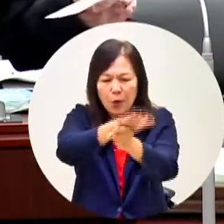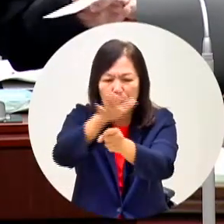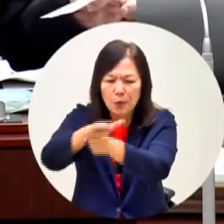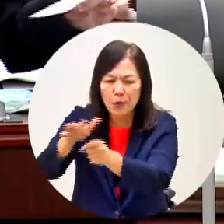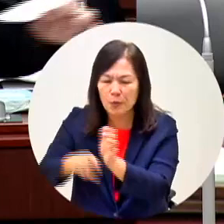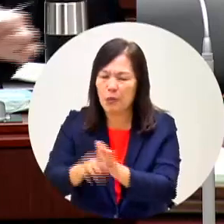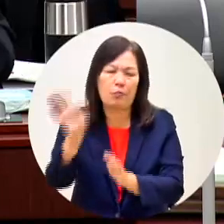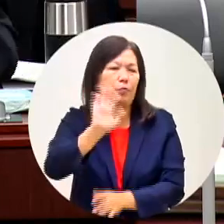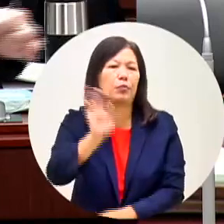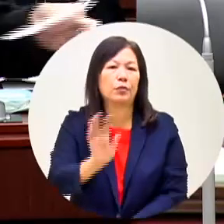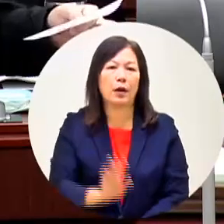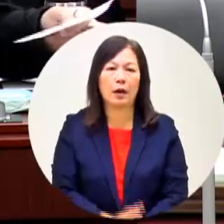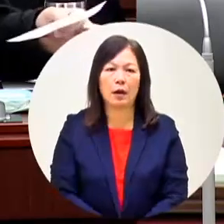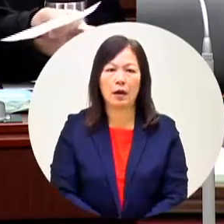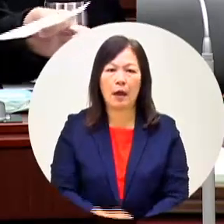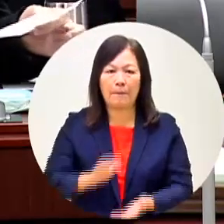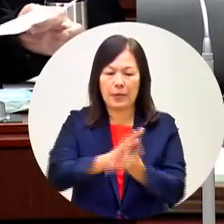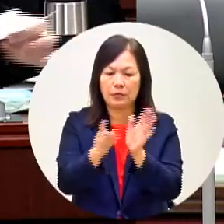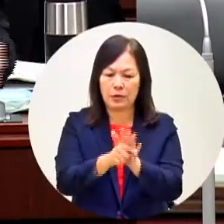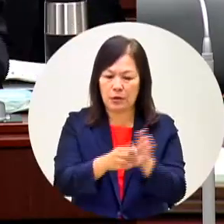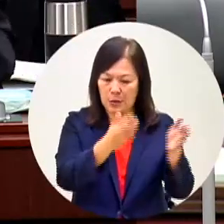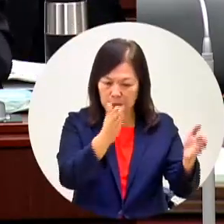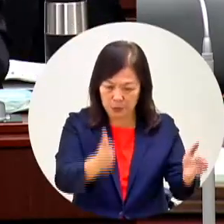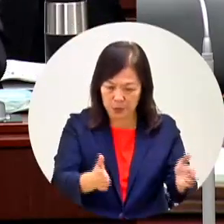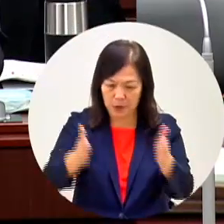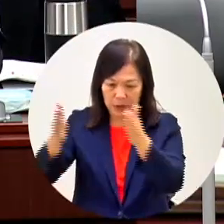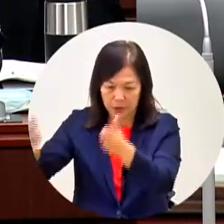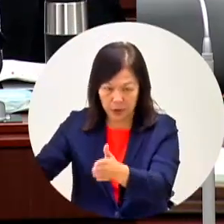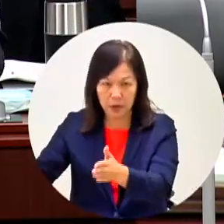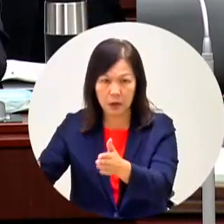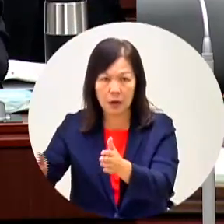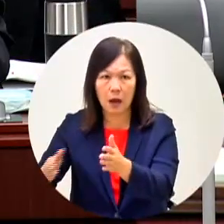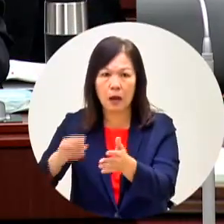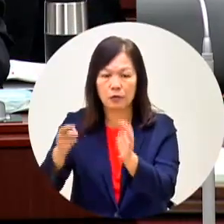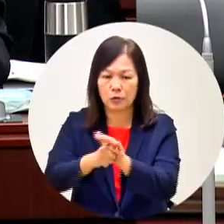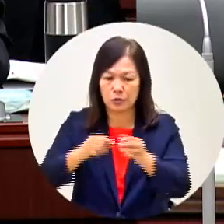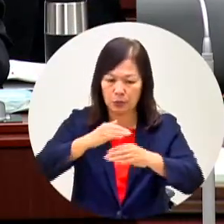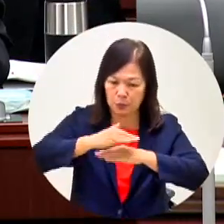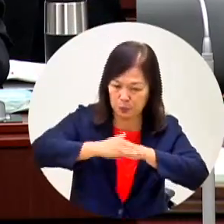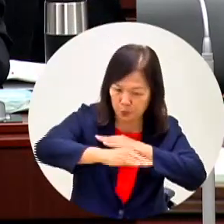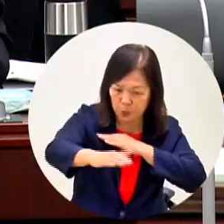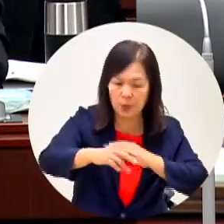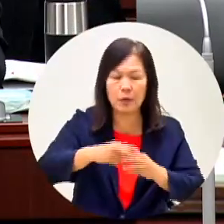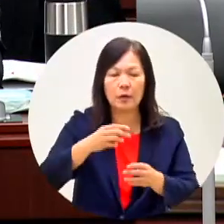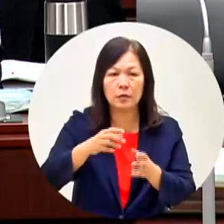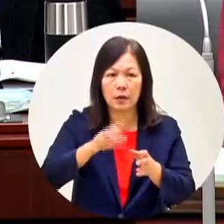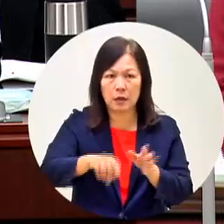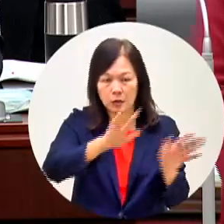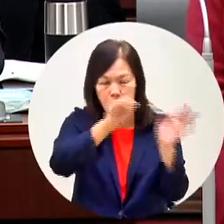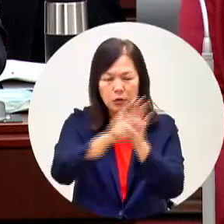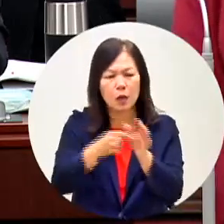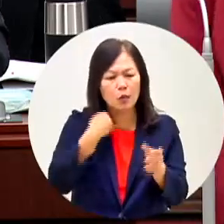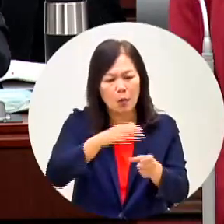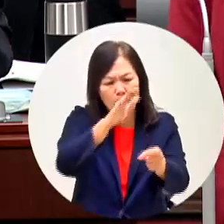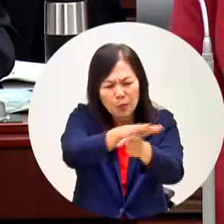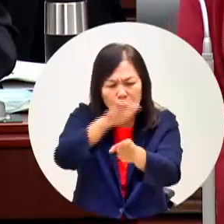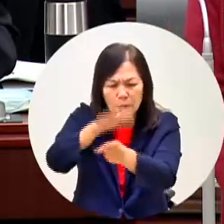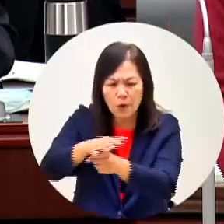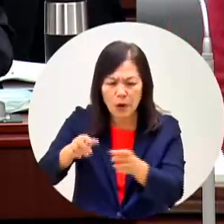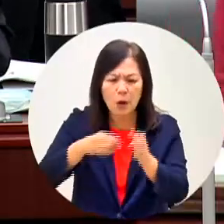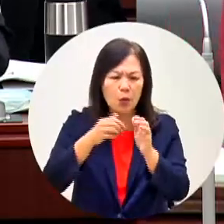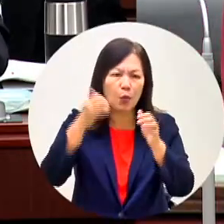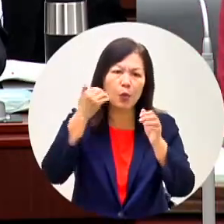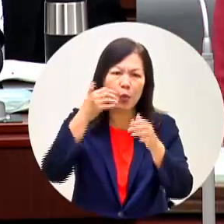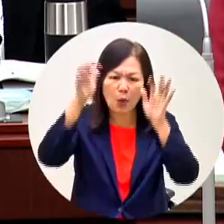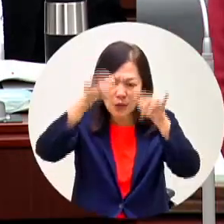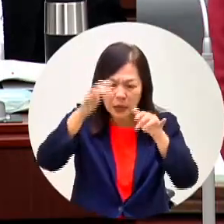到一个接沟做险铺的方式，因为补丁说实在下雨的时候就整个就会脱落，